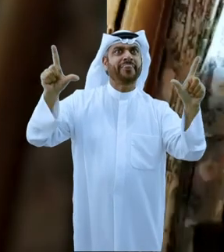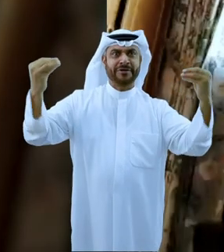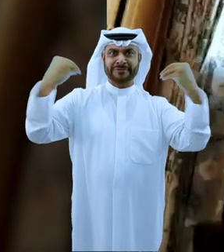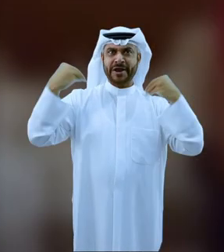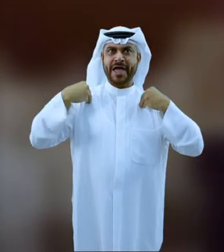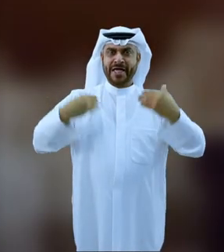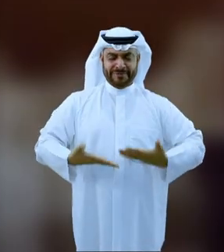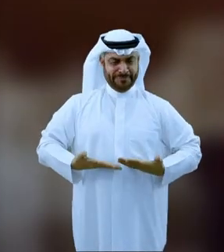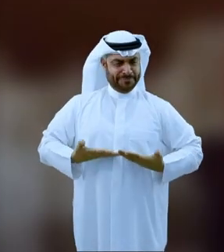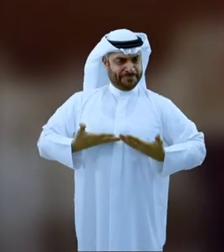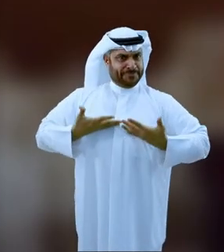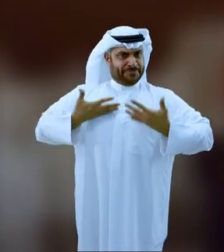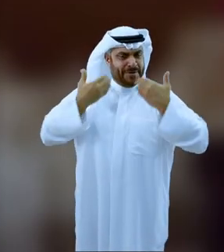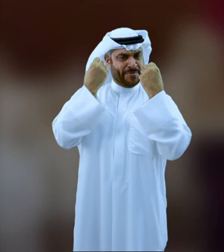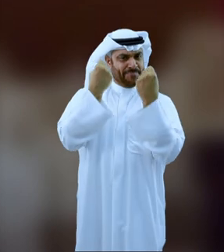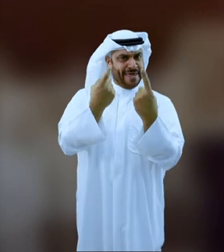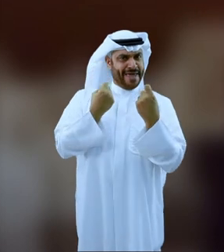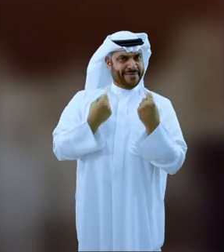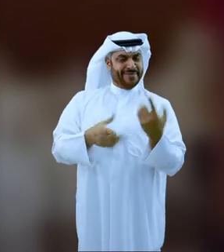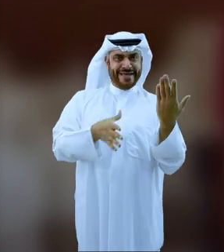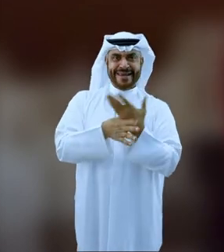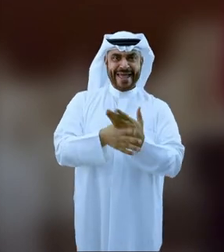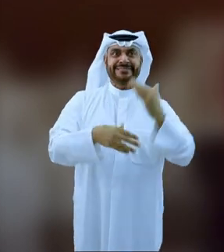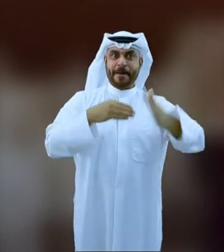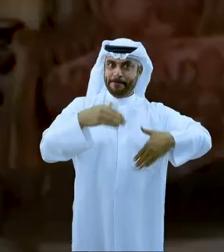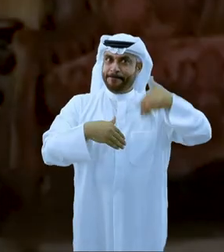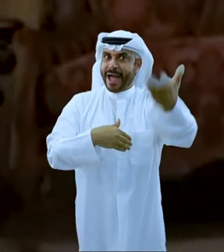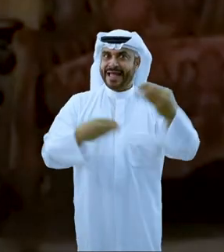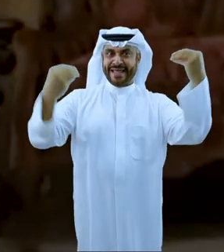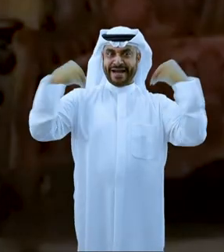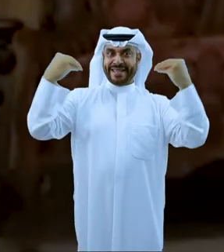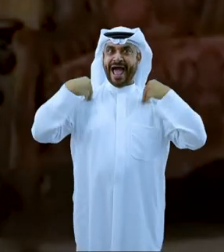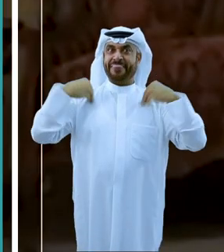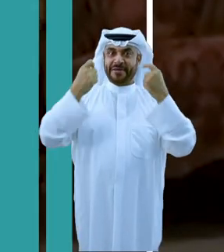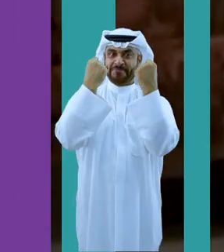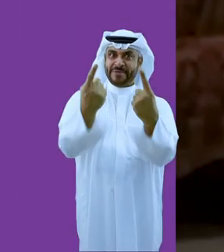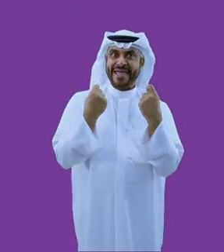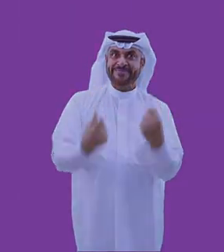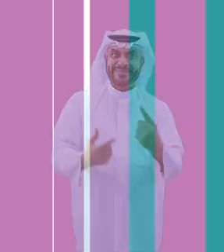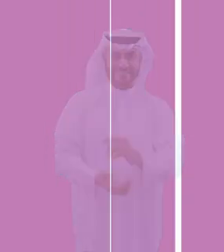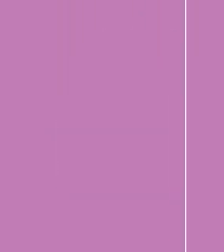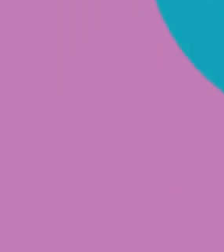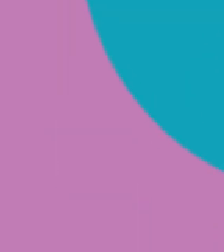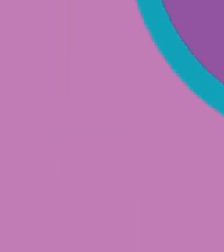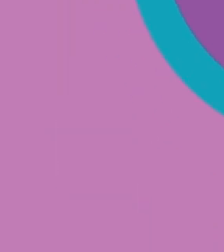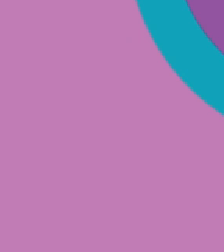واضح وارتفاع الثقة بالنفس عند أبنائهم، وذلك بعد ممارستهم للرياضة.